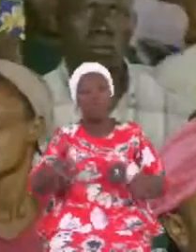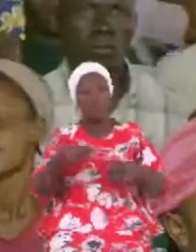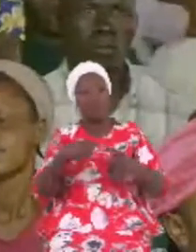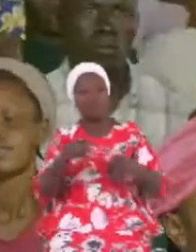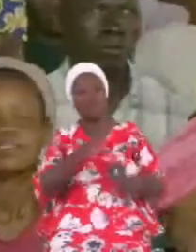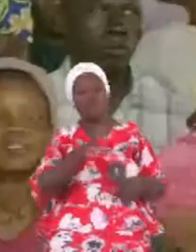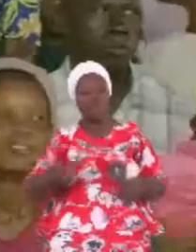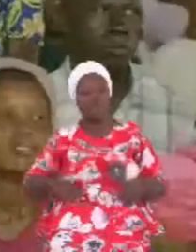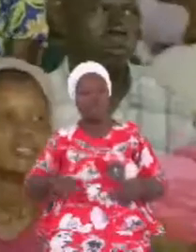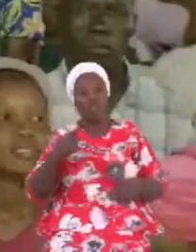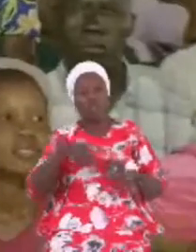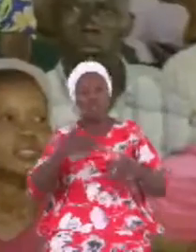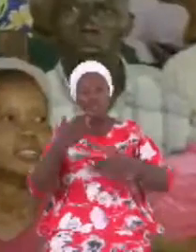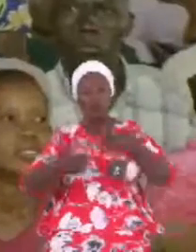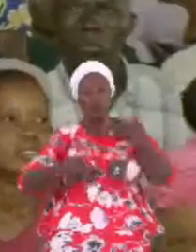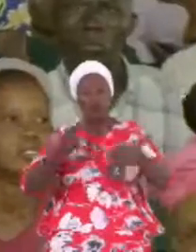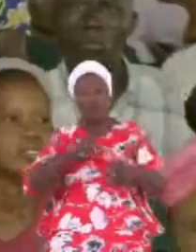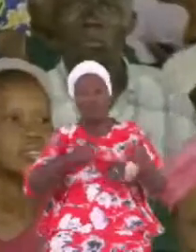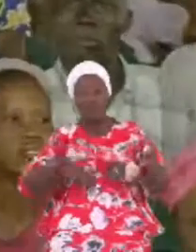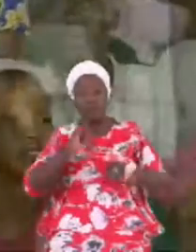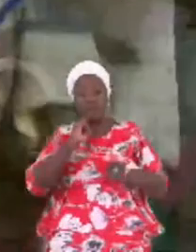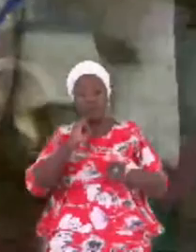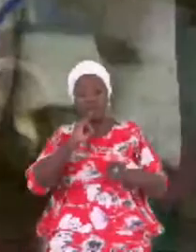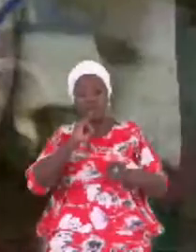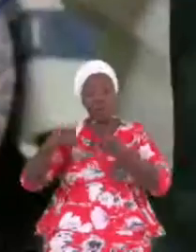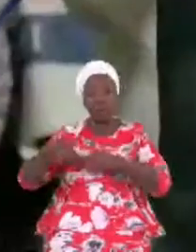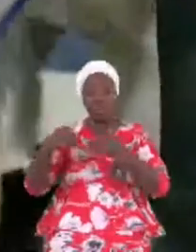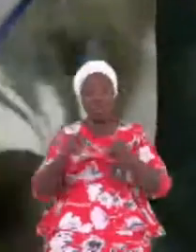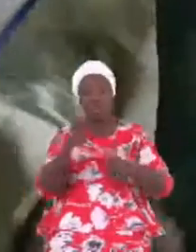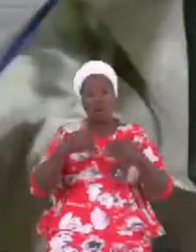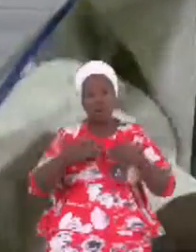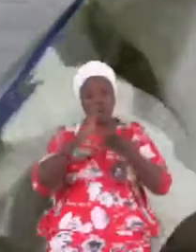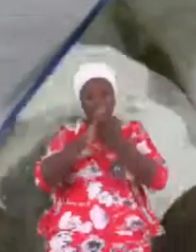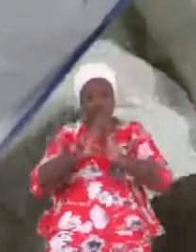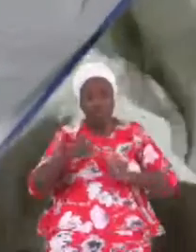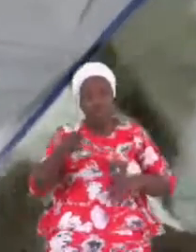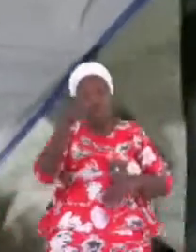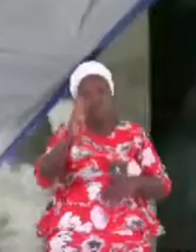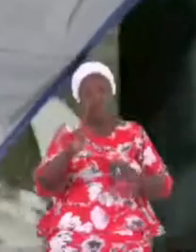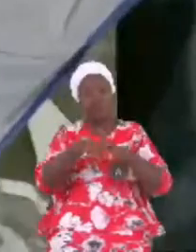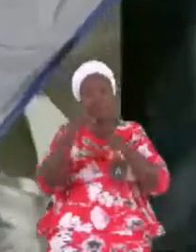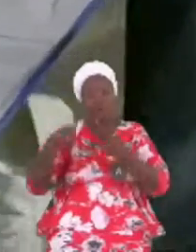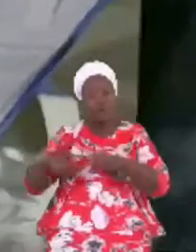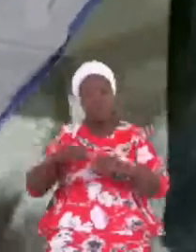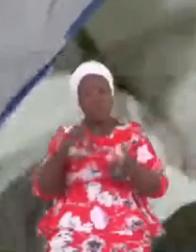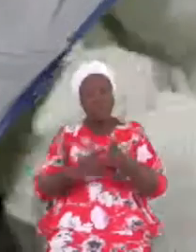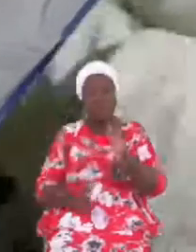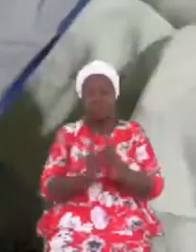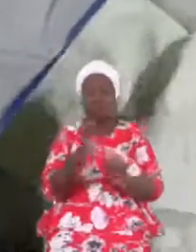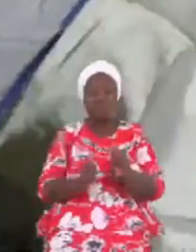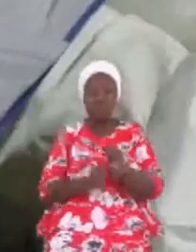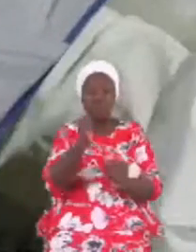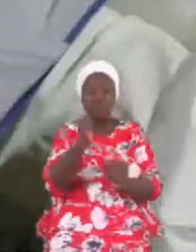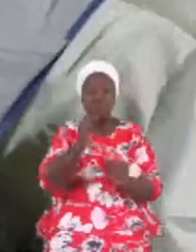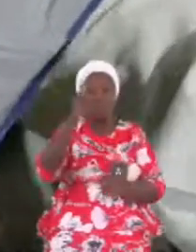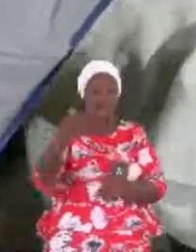La joie du Seigneur est dans votre cœur. Cette paix de Dieu, c'est la plus grande